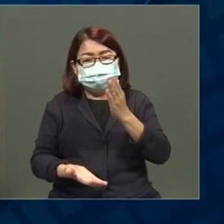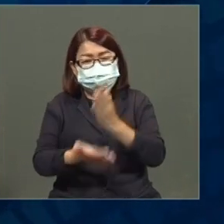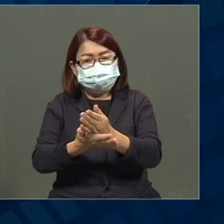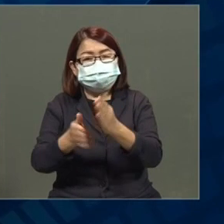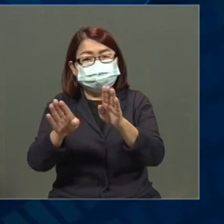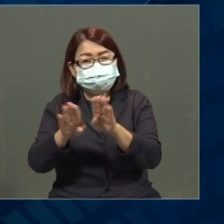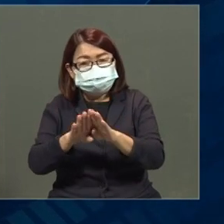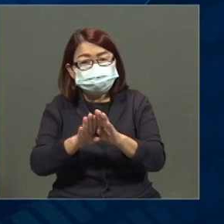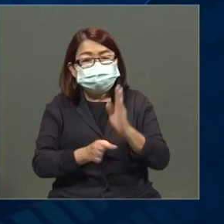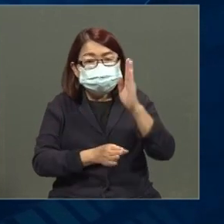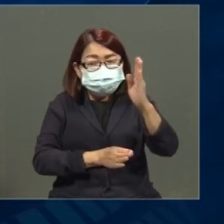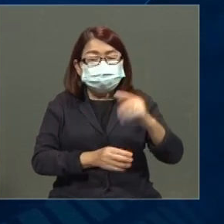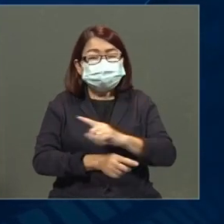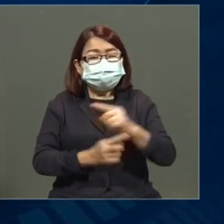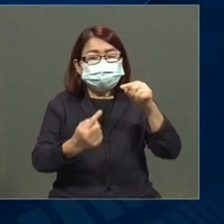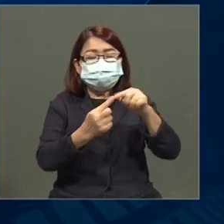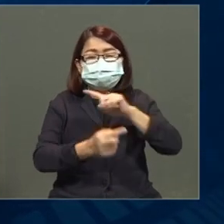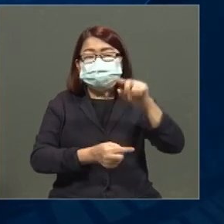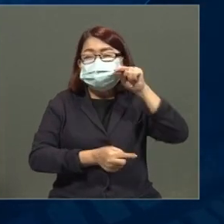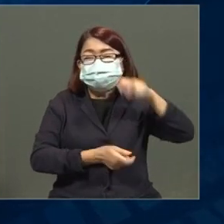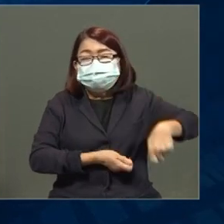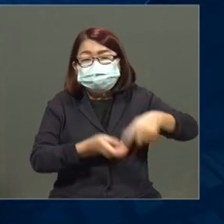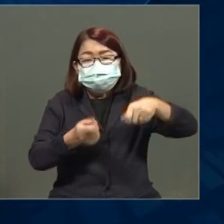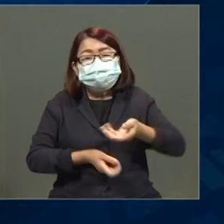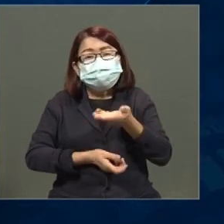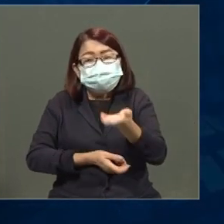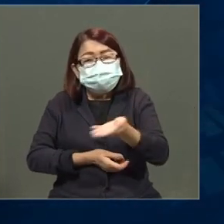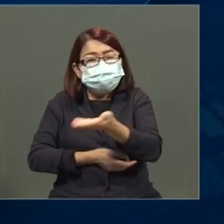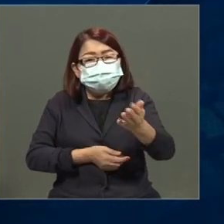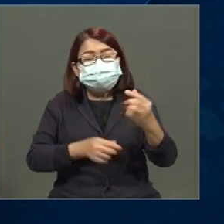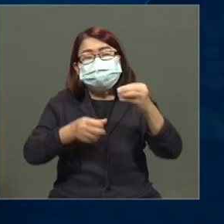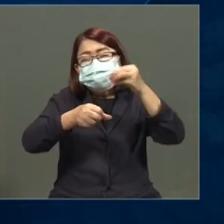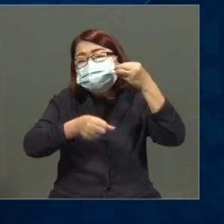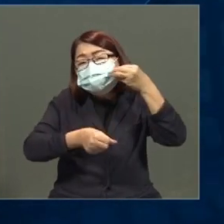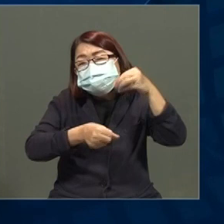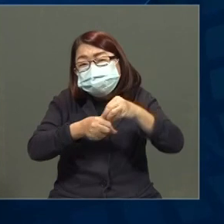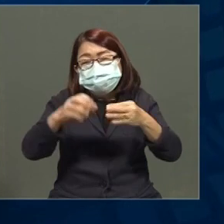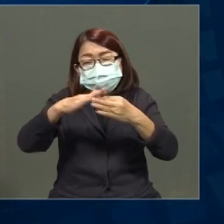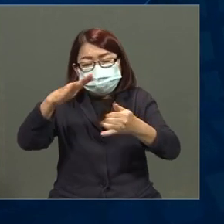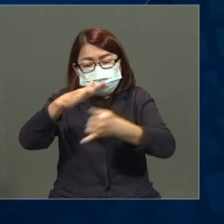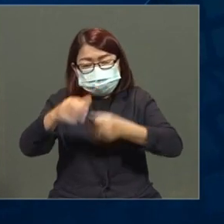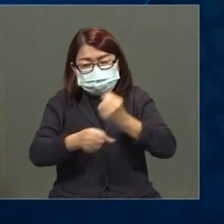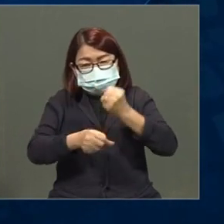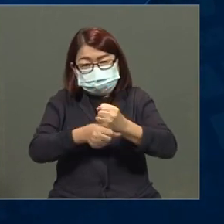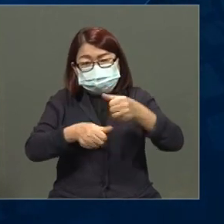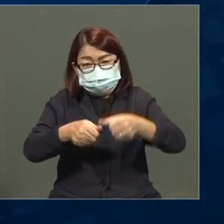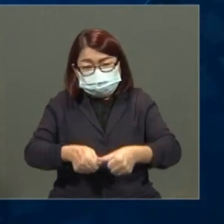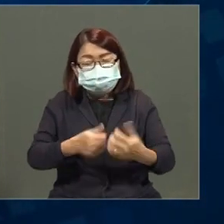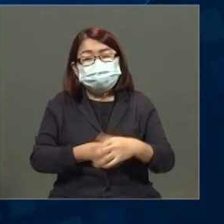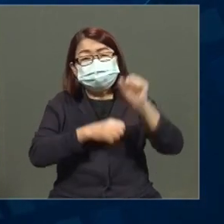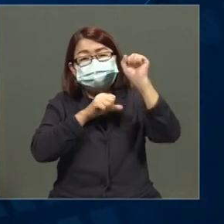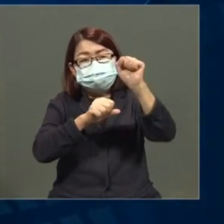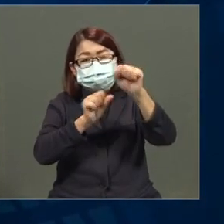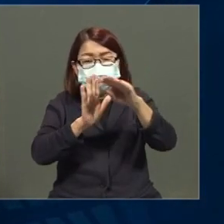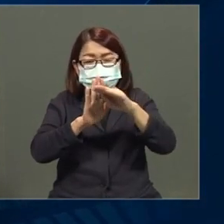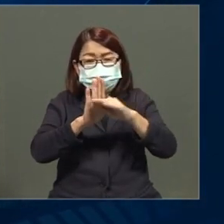านต์มีการขอความร่วมมือให้พี่น้องประชาชน work from home และรวมทั้งมีการประกาศข้อกำหนดพระ